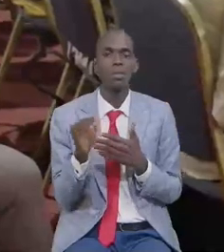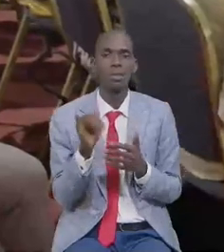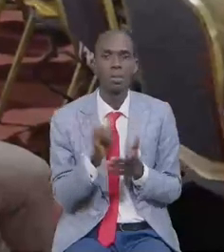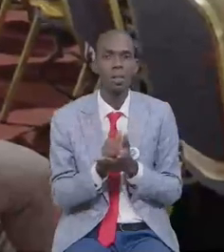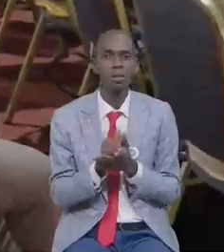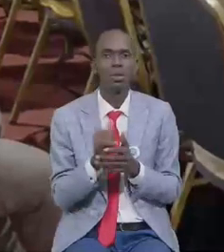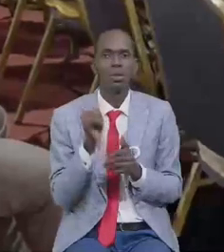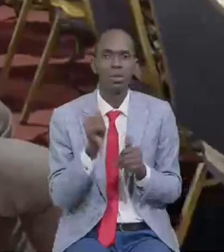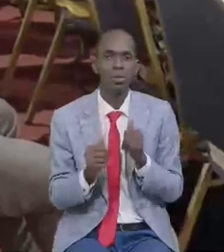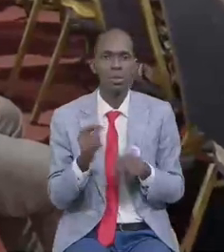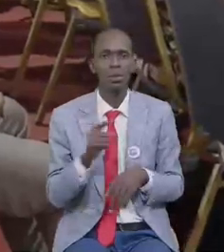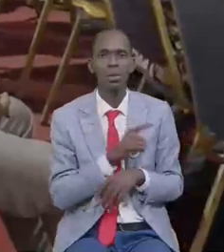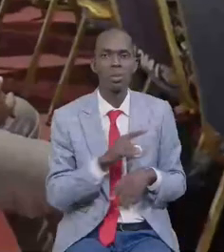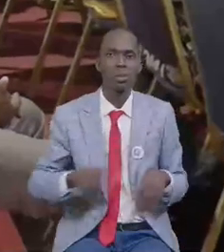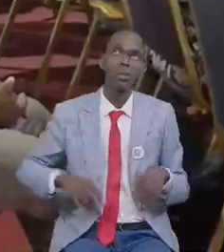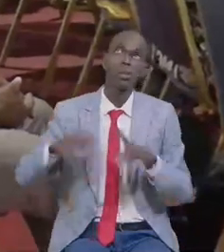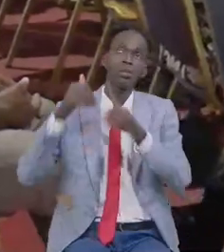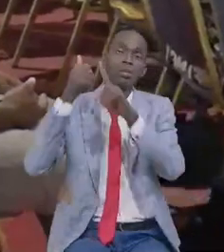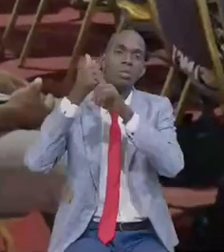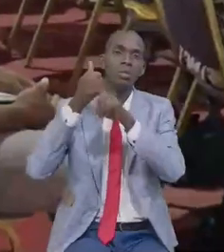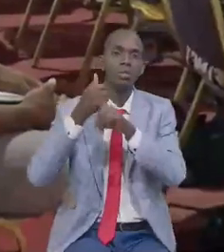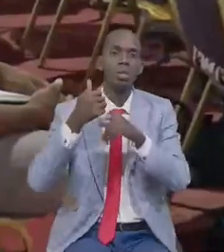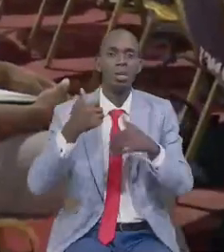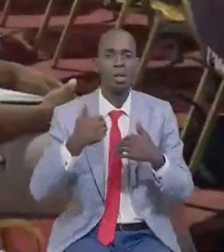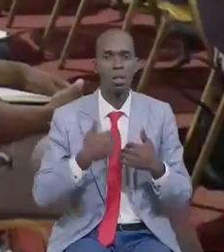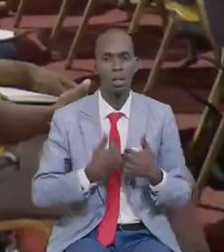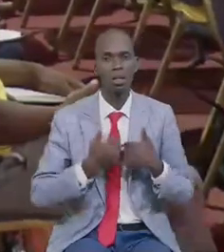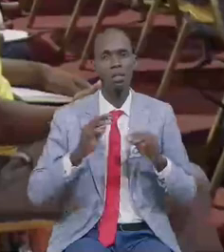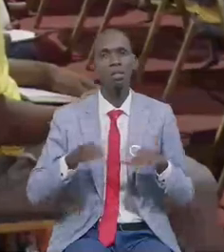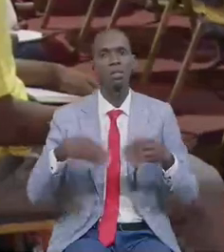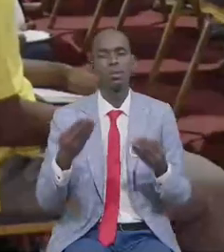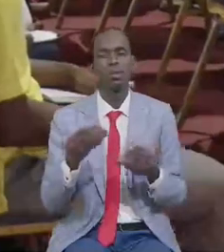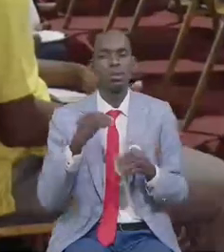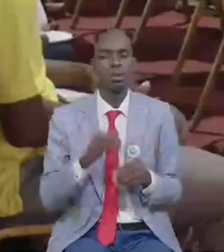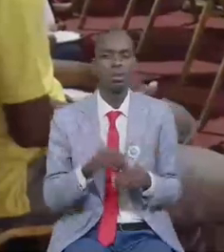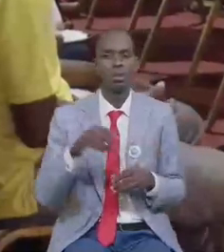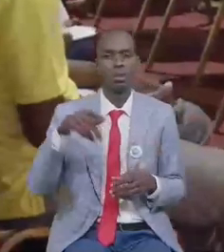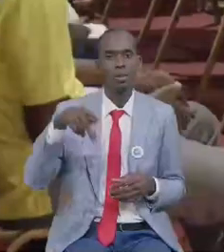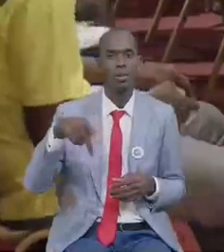ce que Dieu lui-même a donné. Psaume